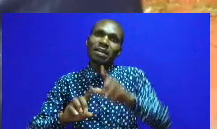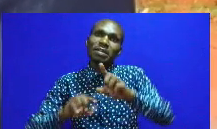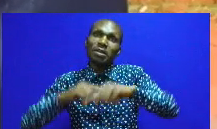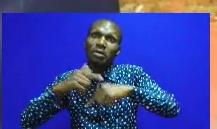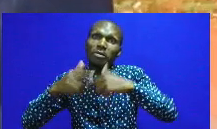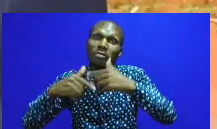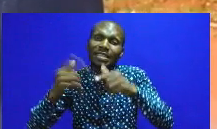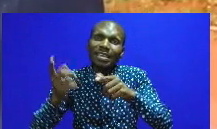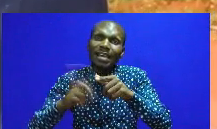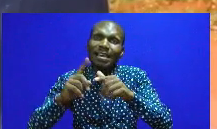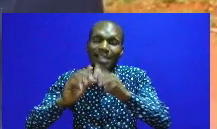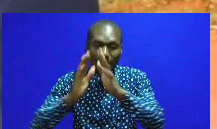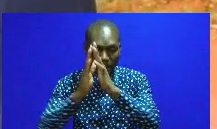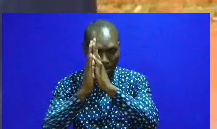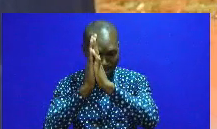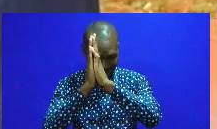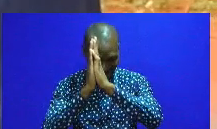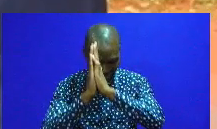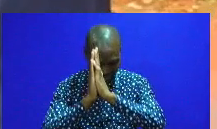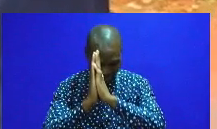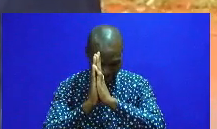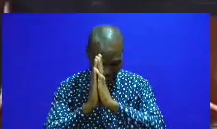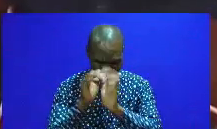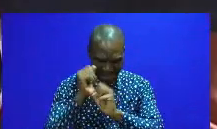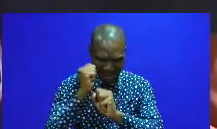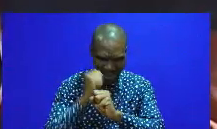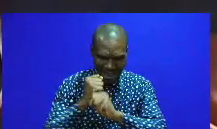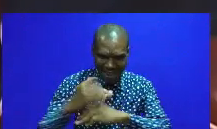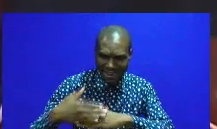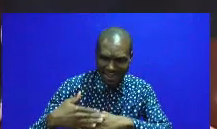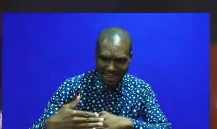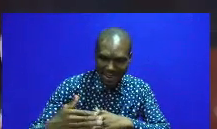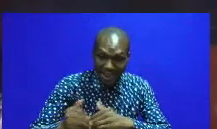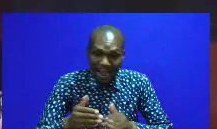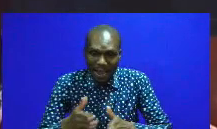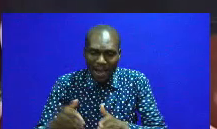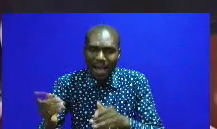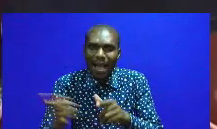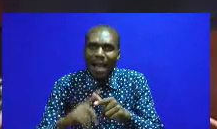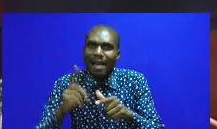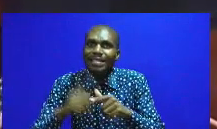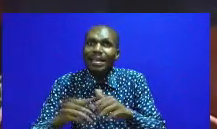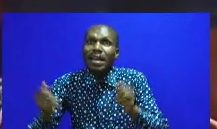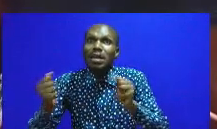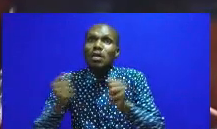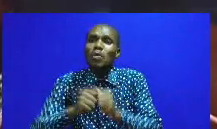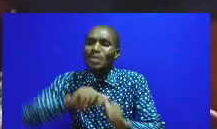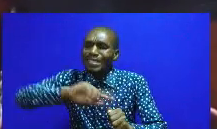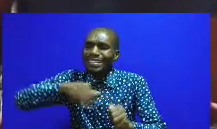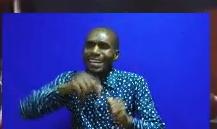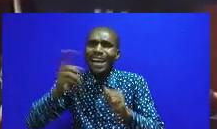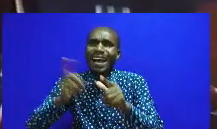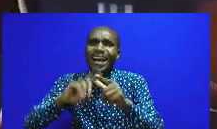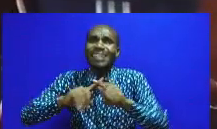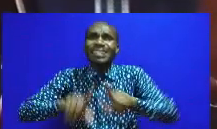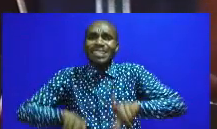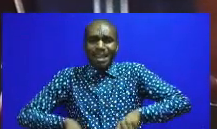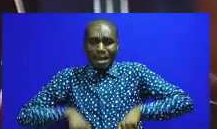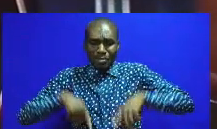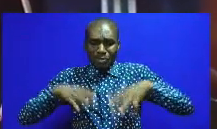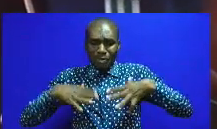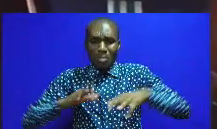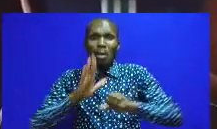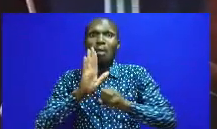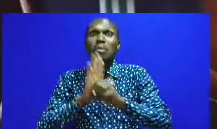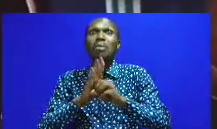niko batwara masaba bena se chinsi nyoche pare yuo ase baere ire buna enseme yu yanyatieko nika magima manganya rire ko